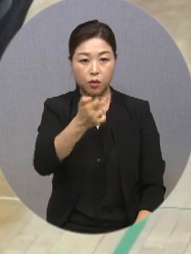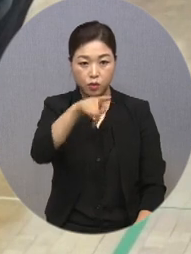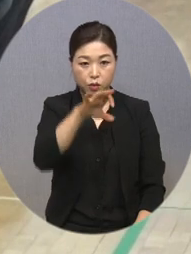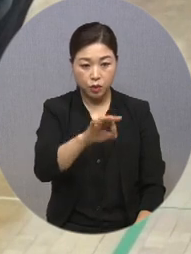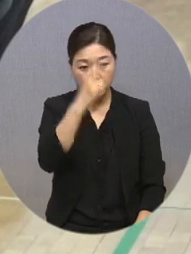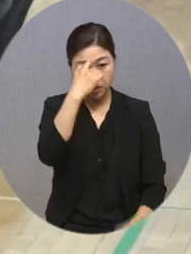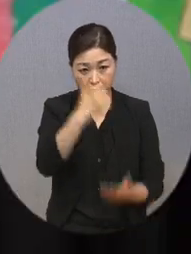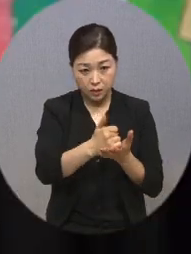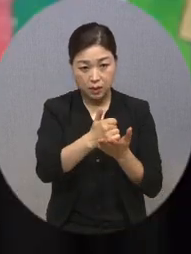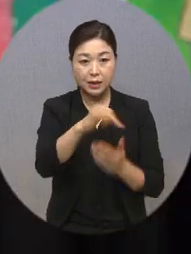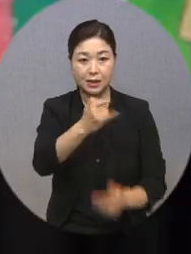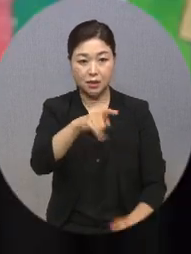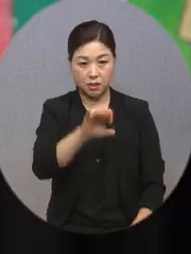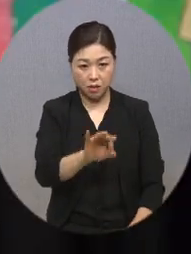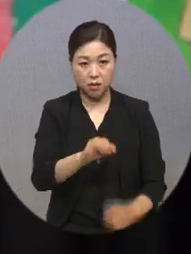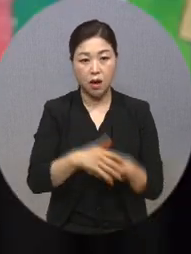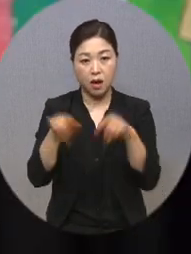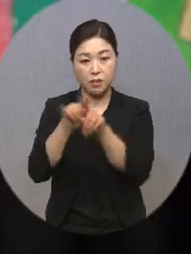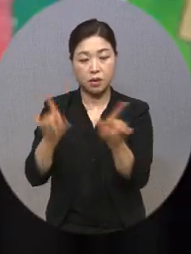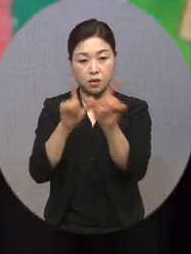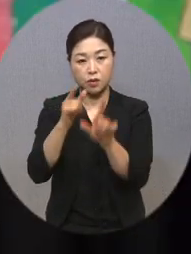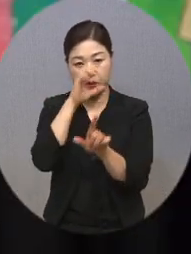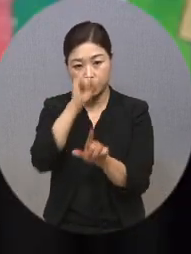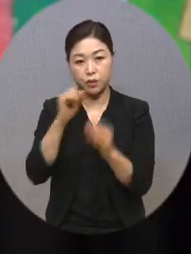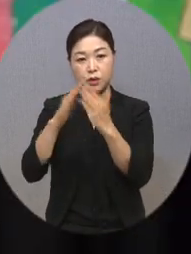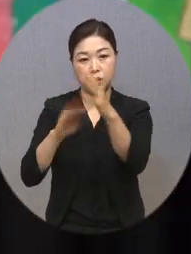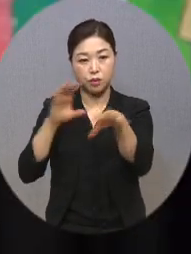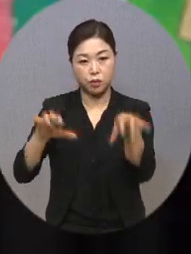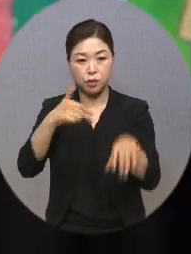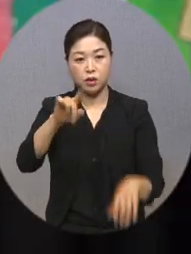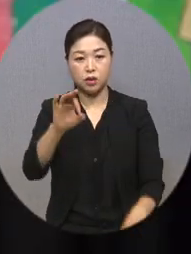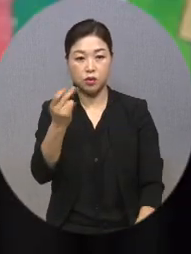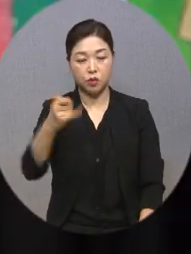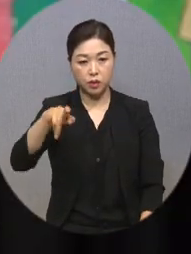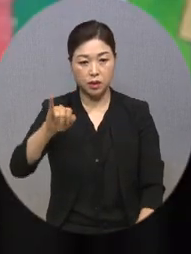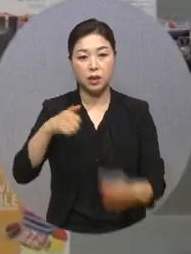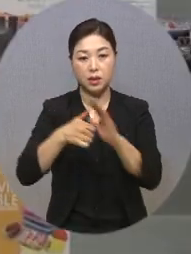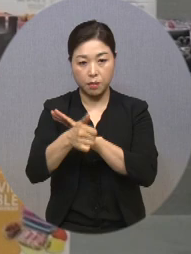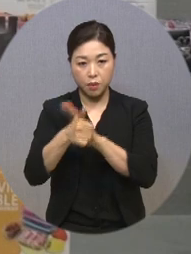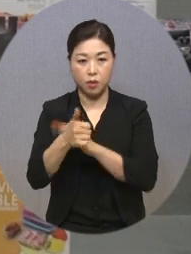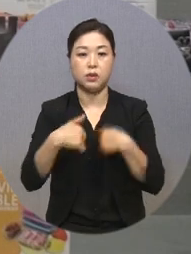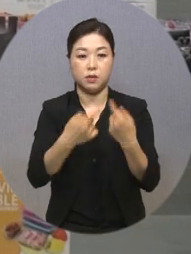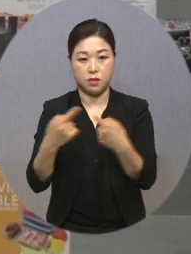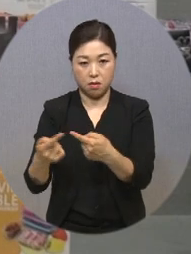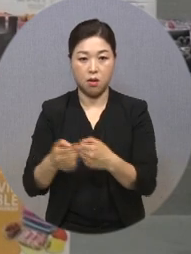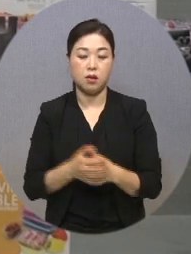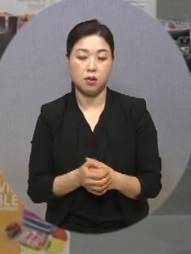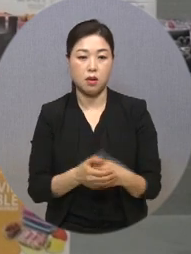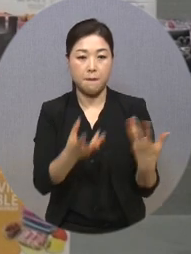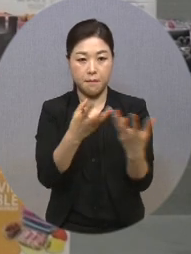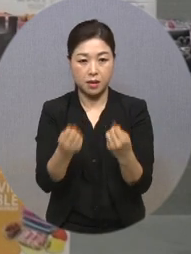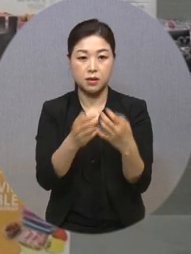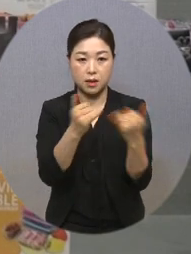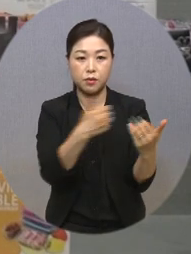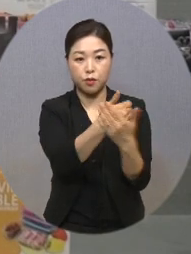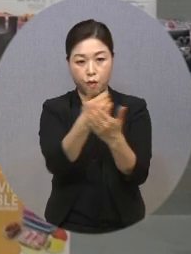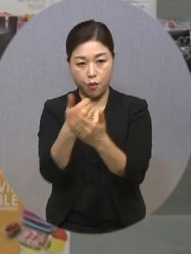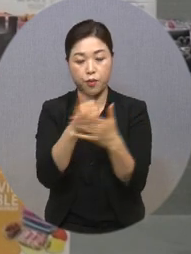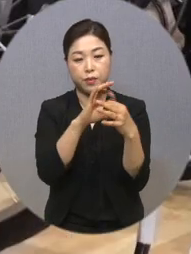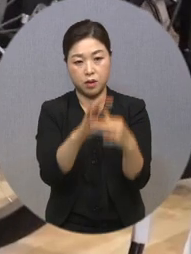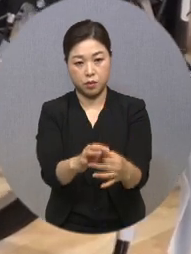진성 큰스님 더불어 사는 좋은 이유 정용기 대표 등이 참석했고 각계 각층의 협력과 혼이